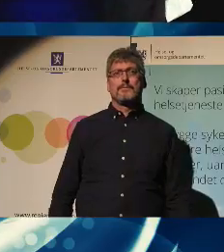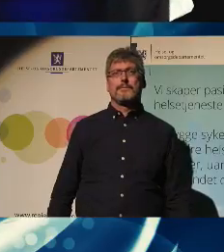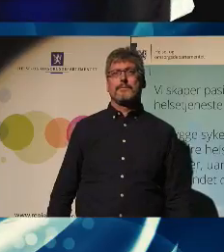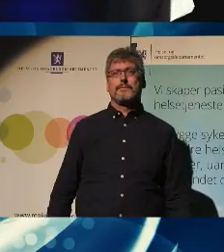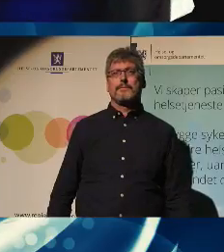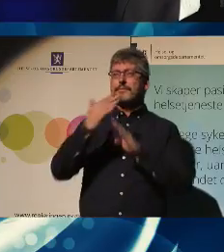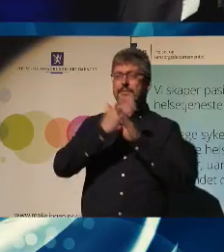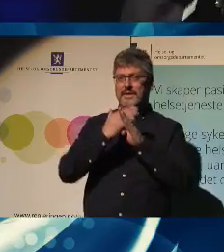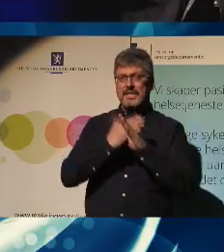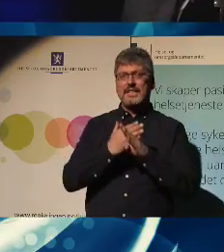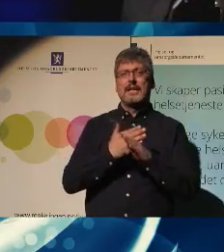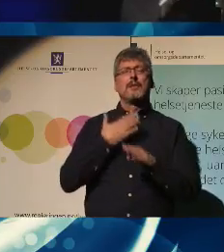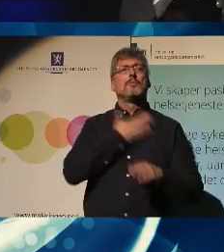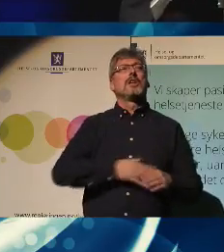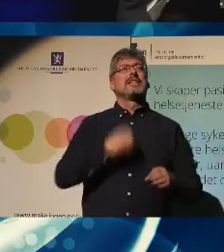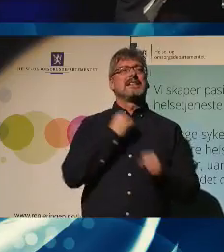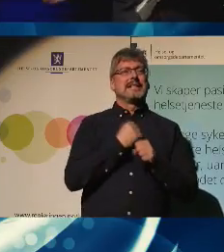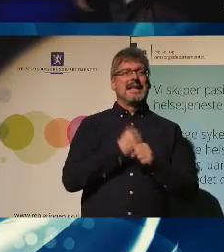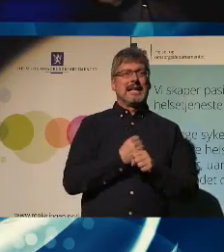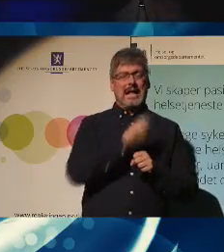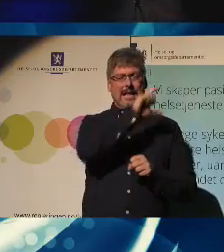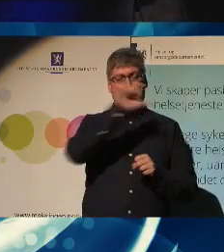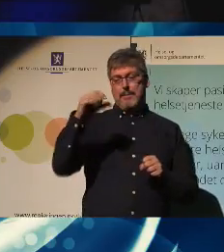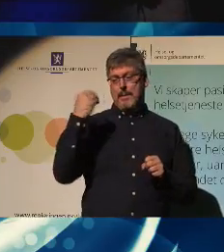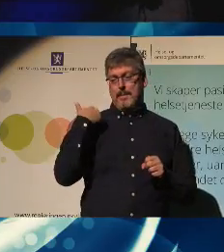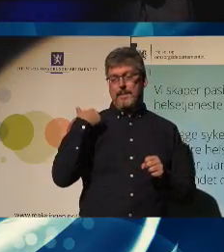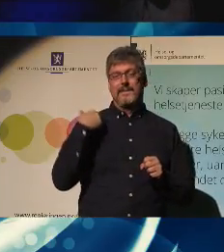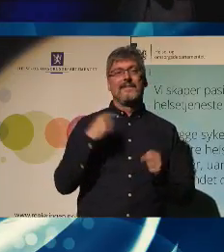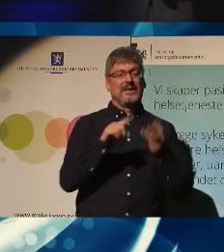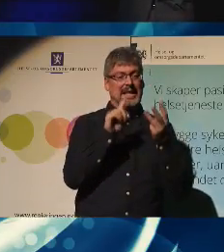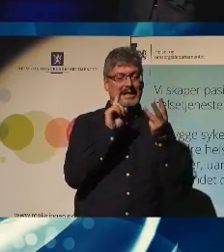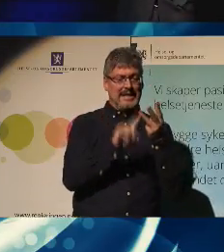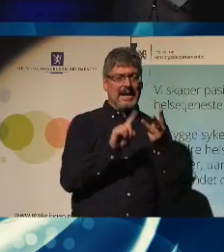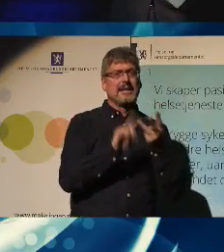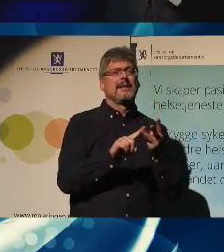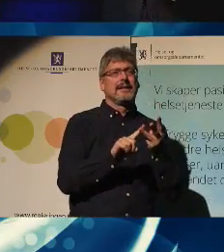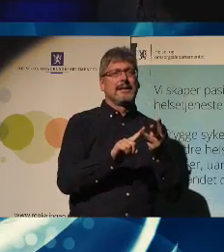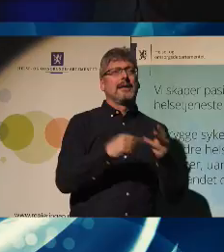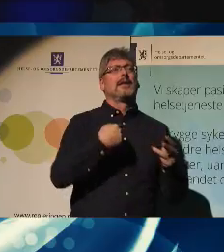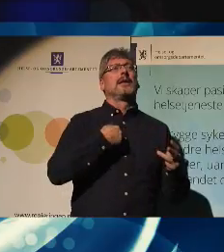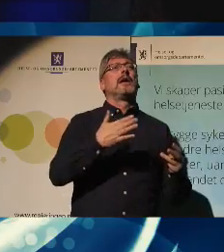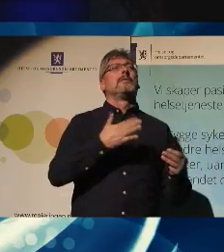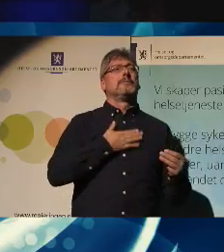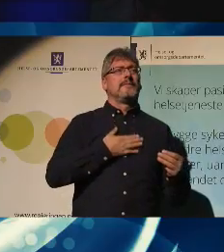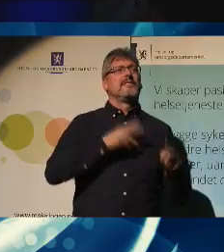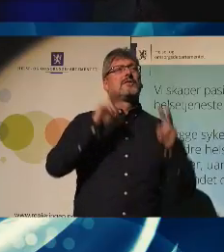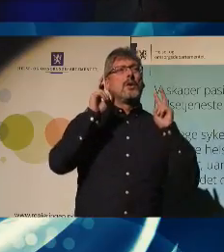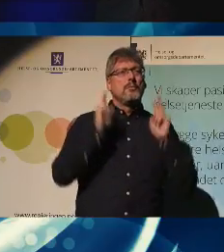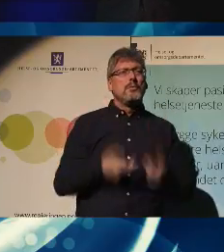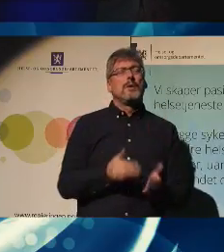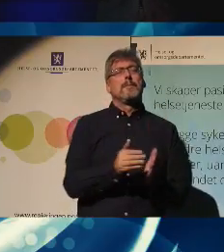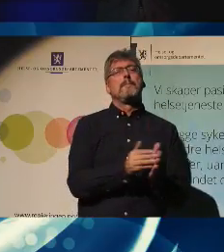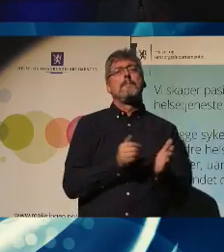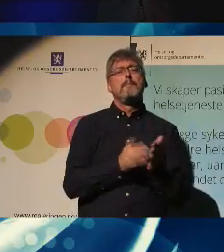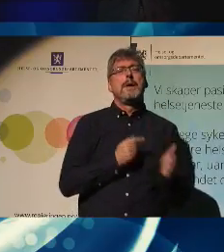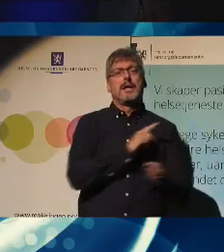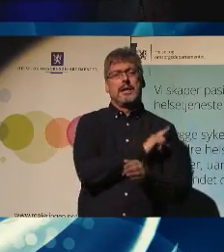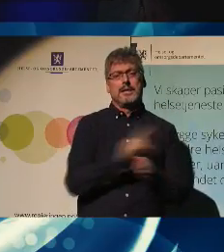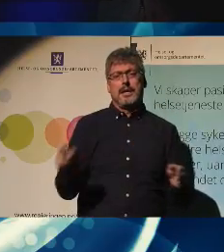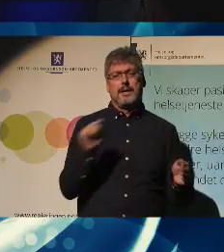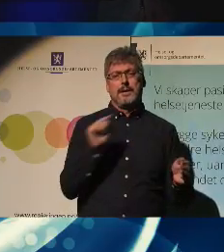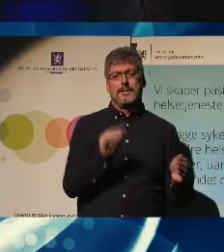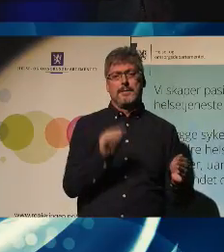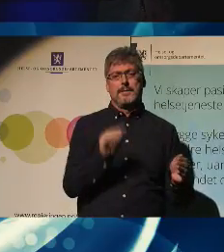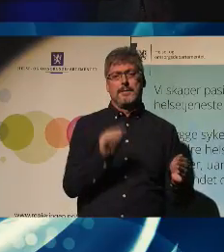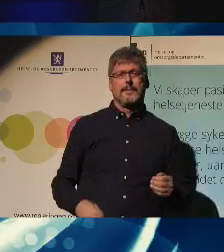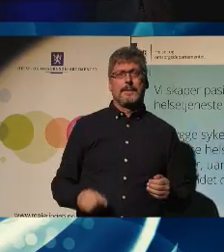Kvalitet og pasientsikkerhet var tema nå nettopp, og det det tredje temaet jeg vil at vi skal bruke enda mer tid på. Det